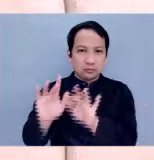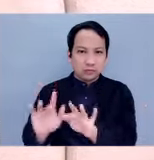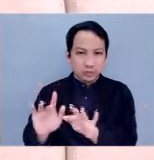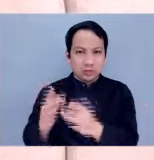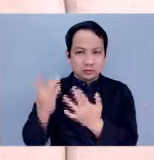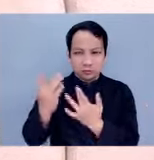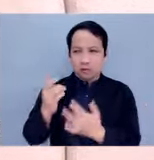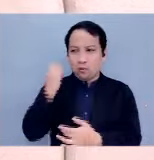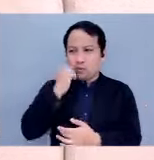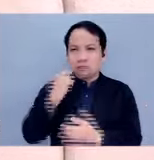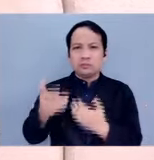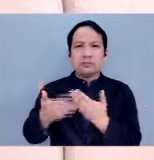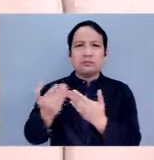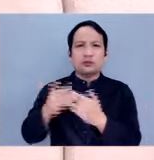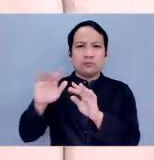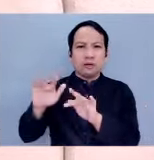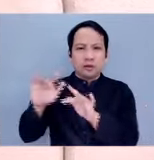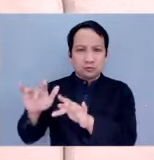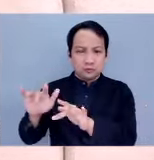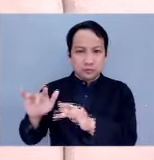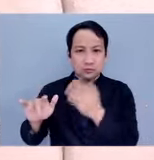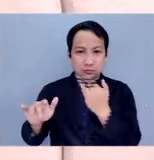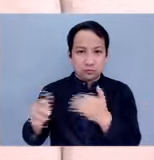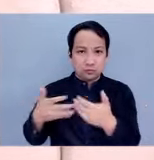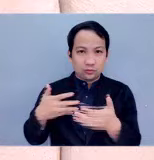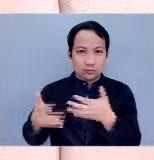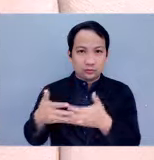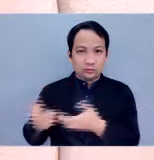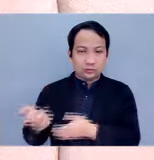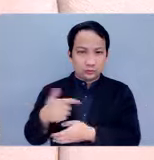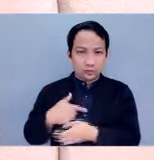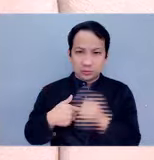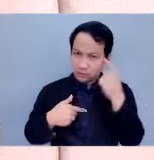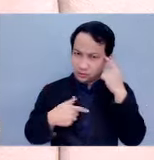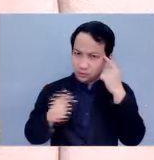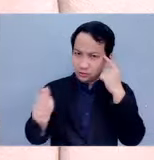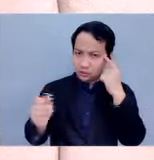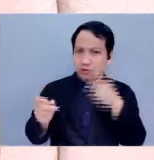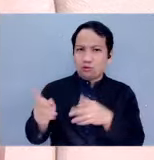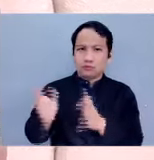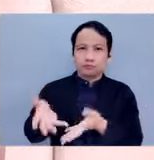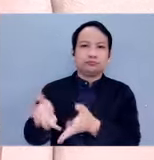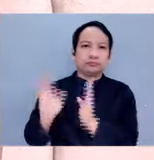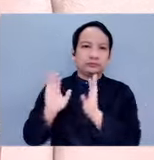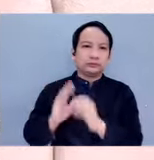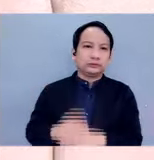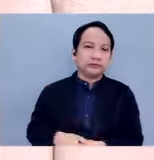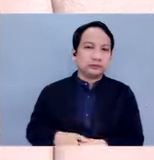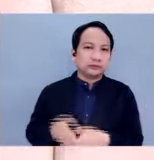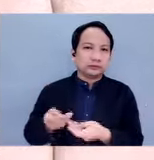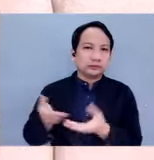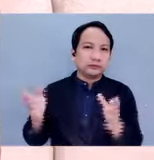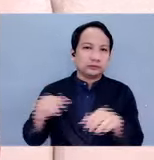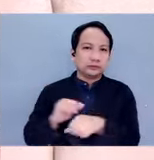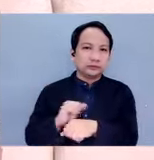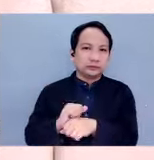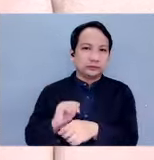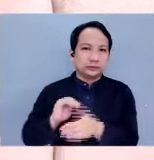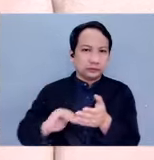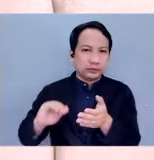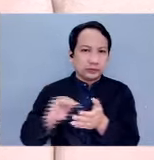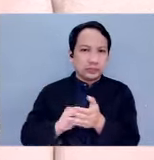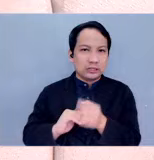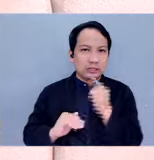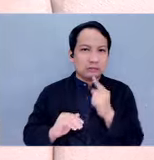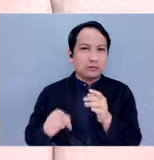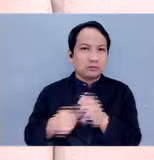so, anong nangyayari? Kuyari, syempre, kung ano man ang hihingin sa'yo, isipin ko, sige, bigay ko na lang to, kaya ko naman itong itrabaho ulit. Mm-mm. Kahit na minsan